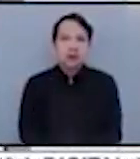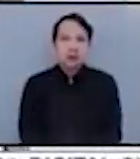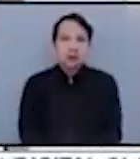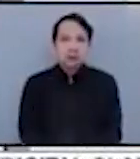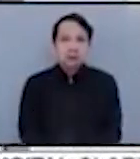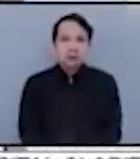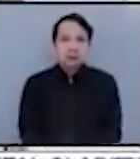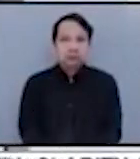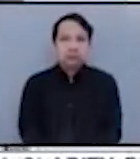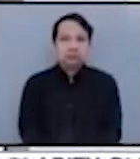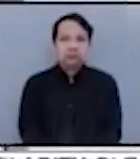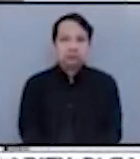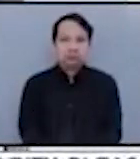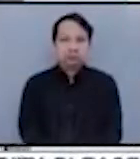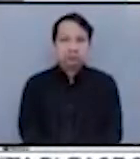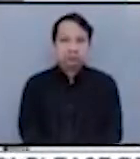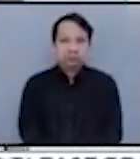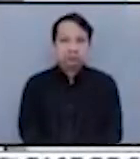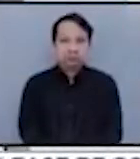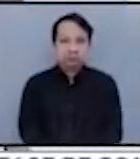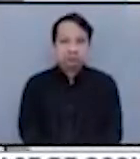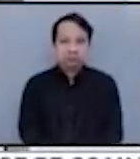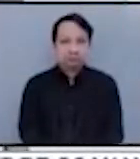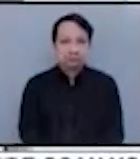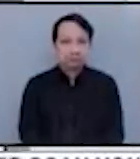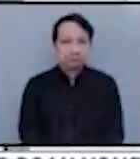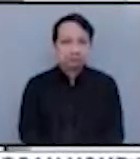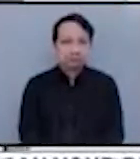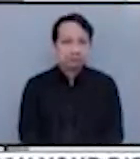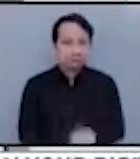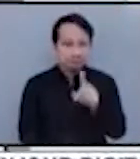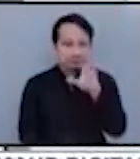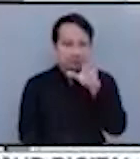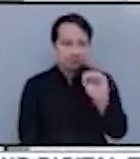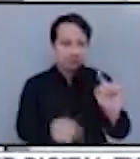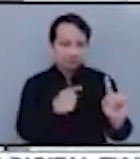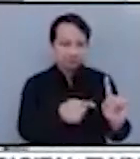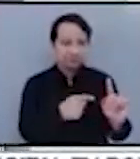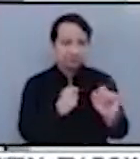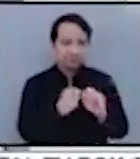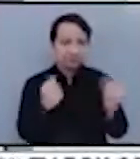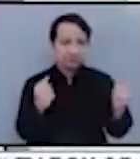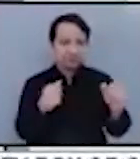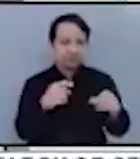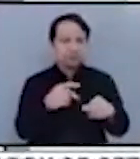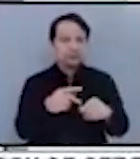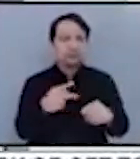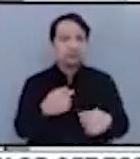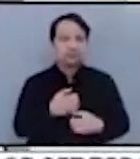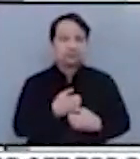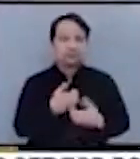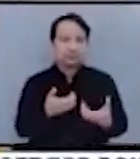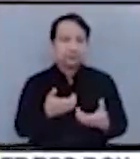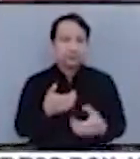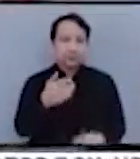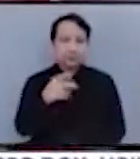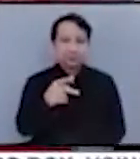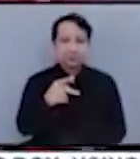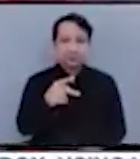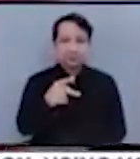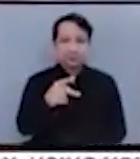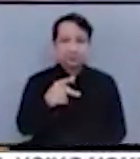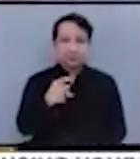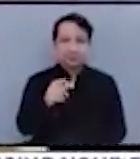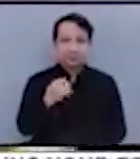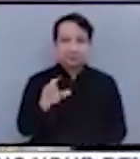Isang lalaki na sinasabing sawi sa pag-ibig ang nagwala sa Pasay Taft Station ng EDSA Busway kahapon. Ayon sa inisyal na